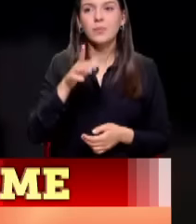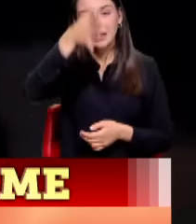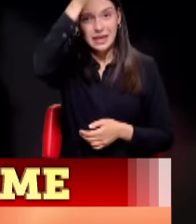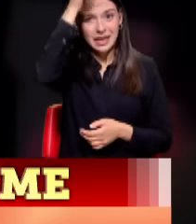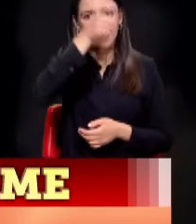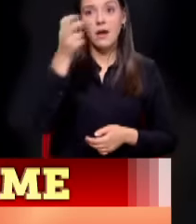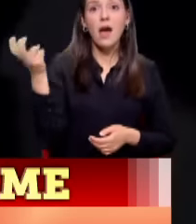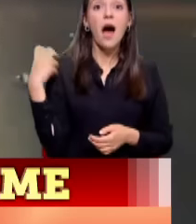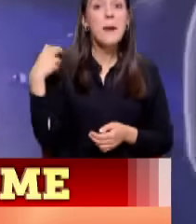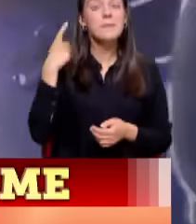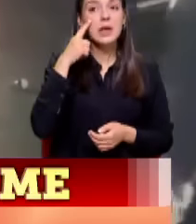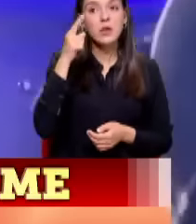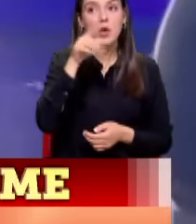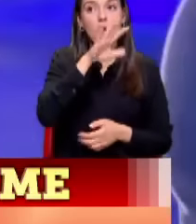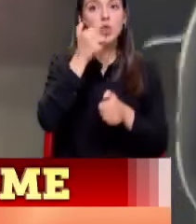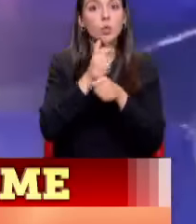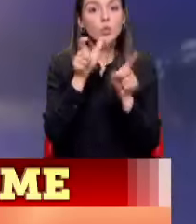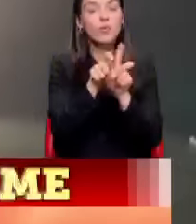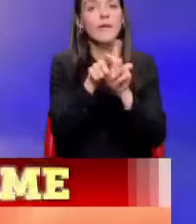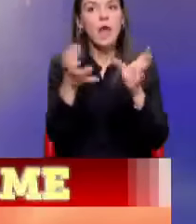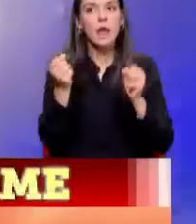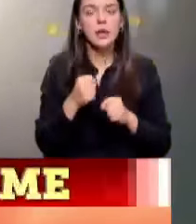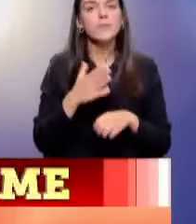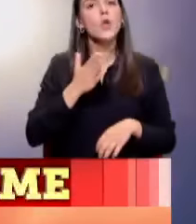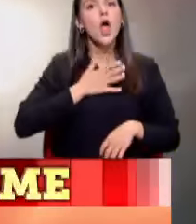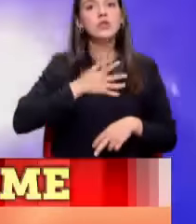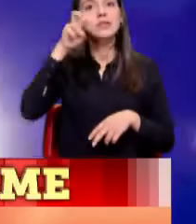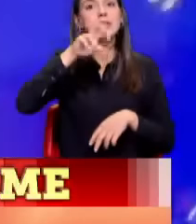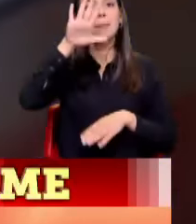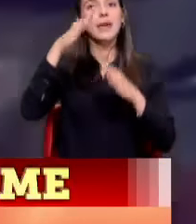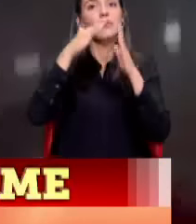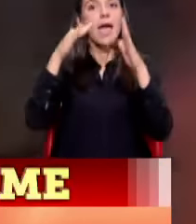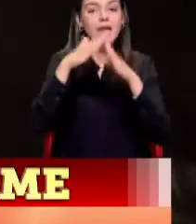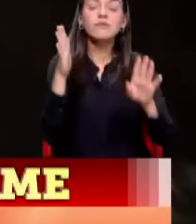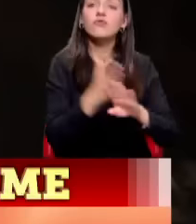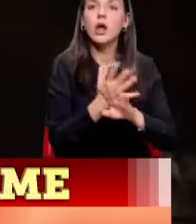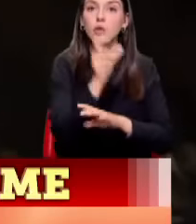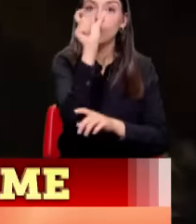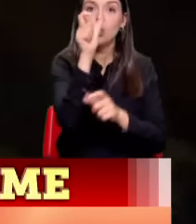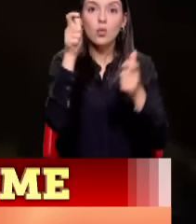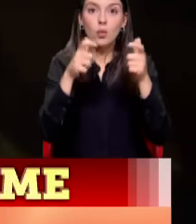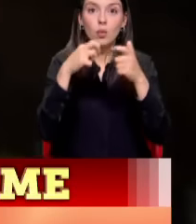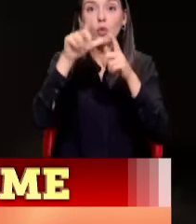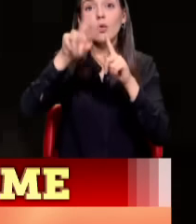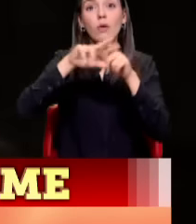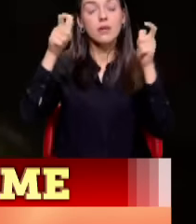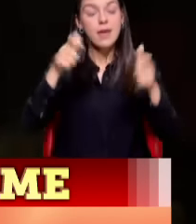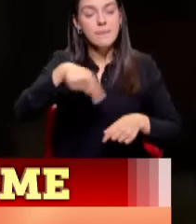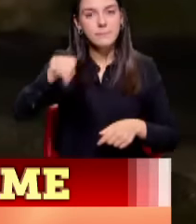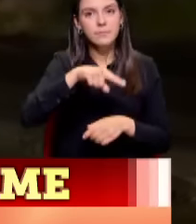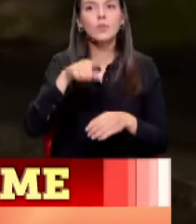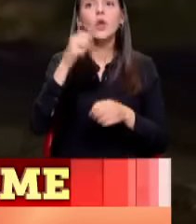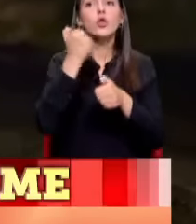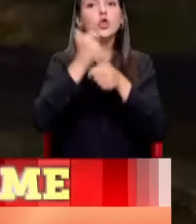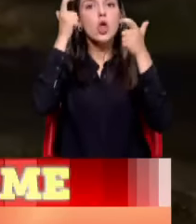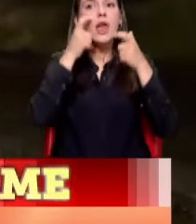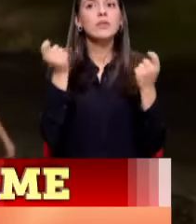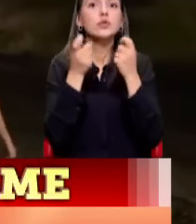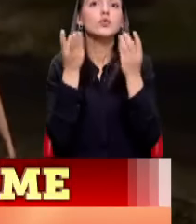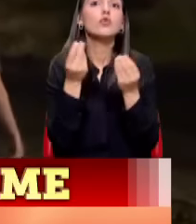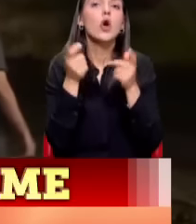amirlerimiz orayı güvene aldılar. Önce 85 evdi tahliye edilen Urla'da. Alevler yayıldıkça bu rakam da arttı. Ekiplerin işi oldukça